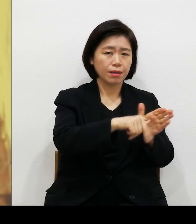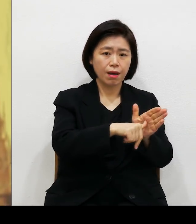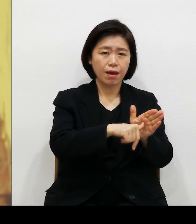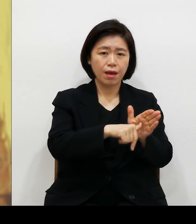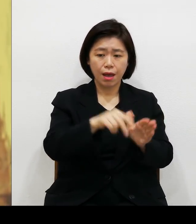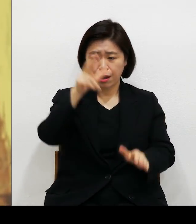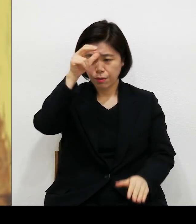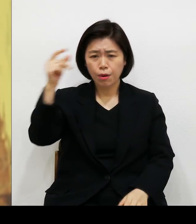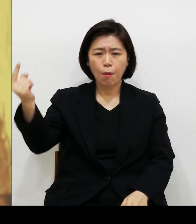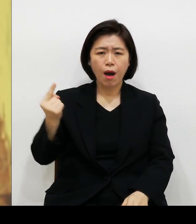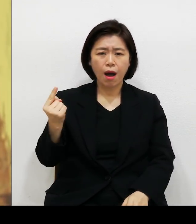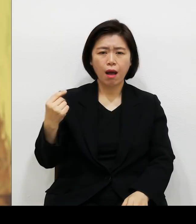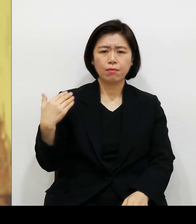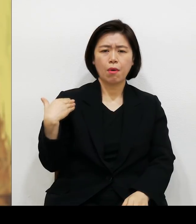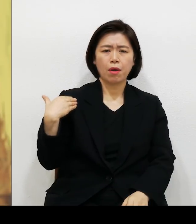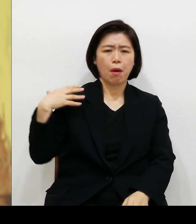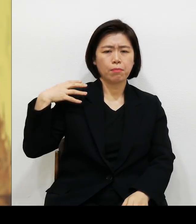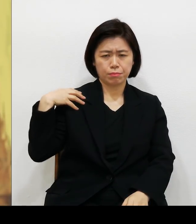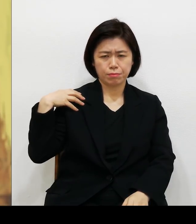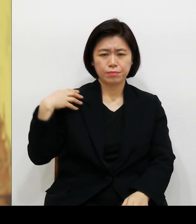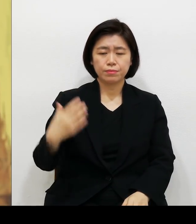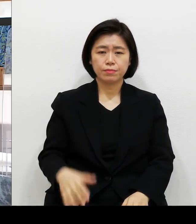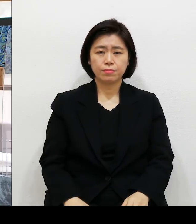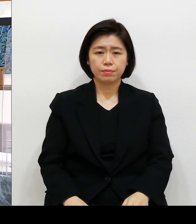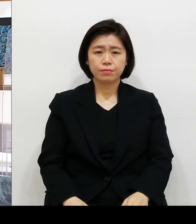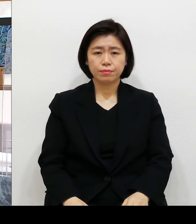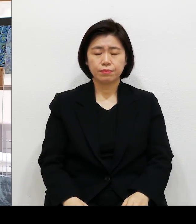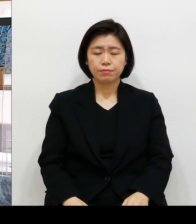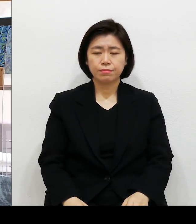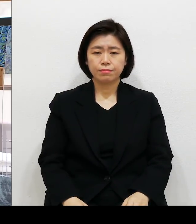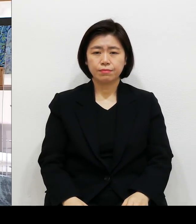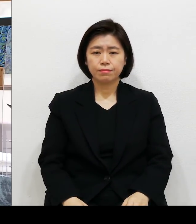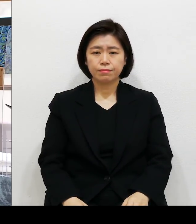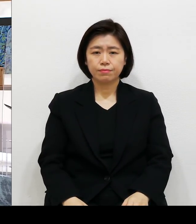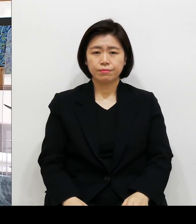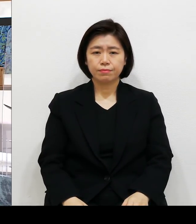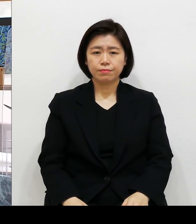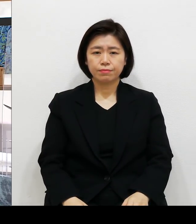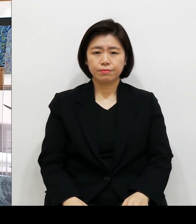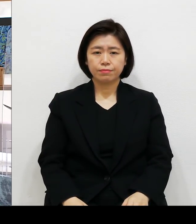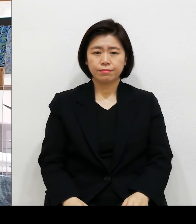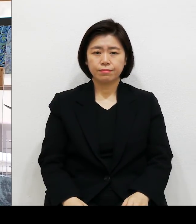경찰분이 제 어깨를 잡으시더라고요. 이렇게 잡으셨는데